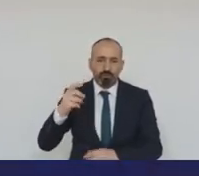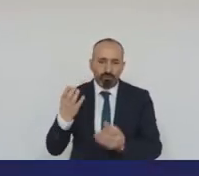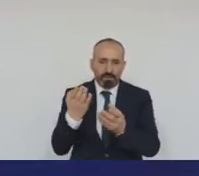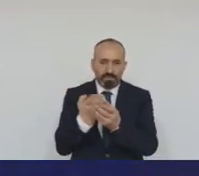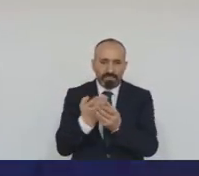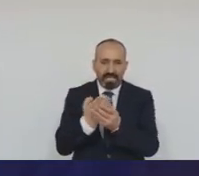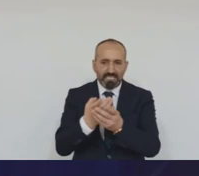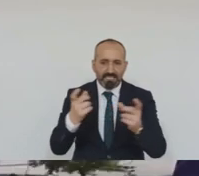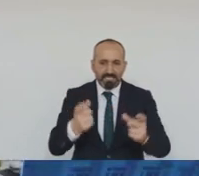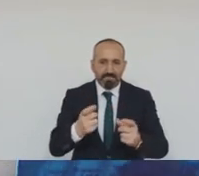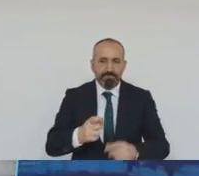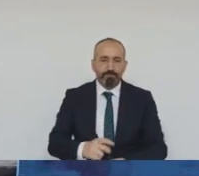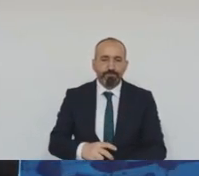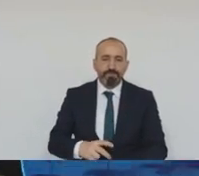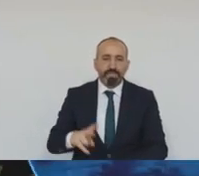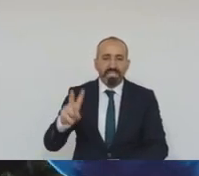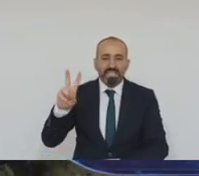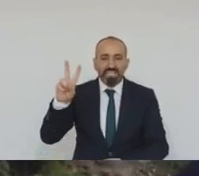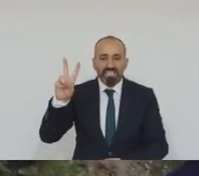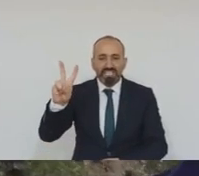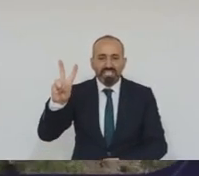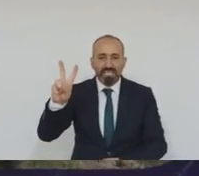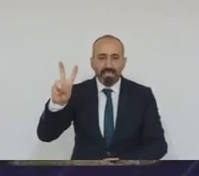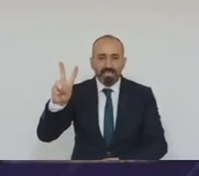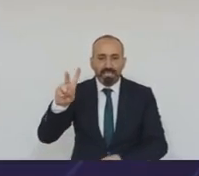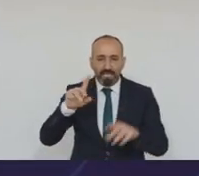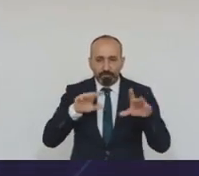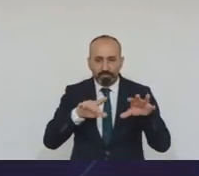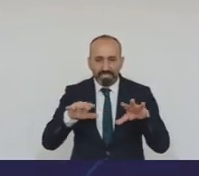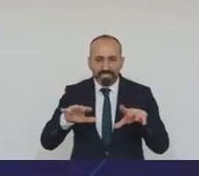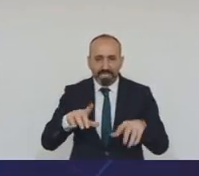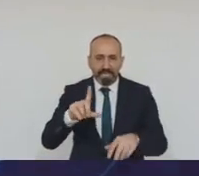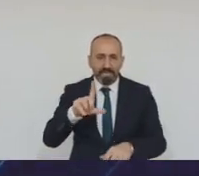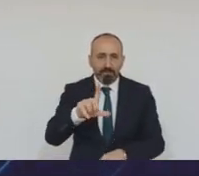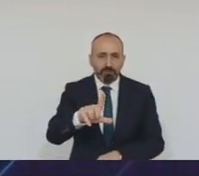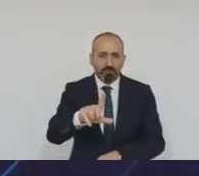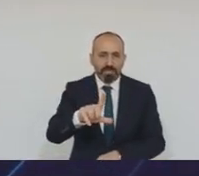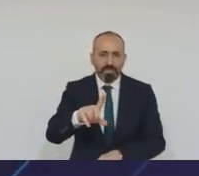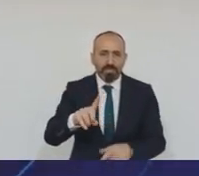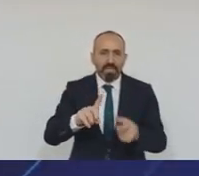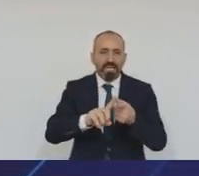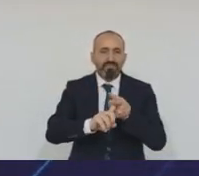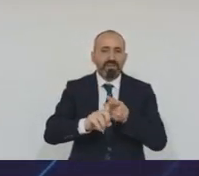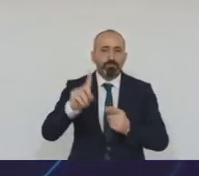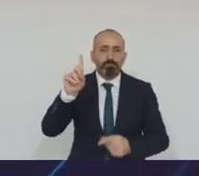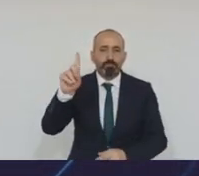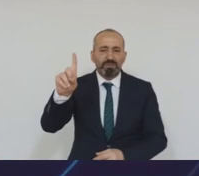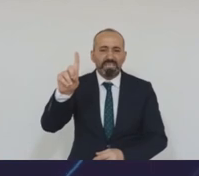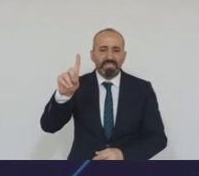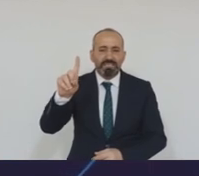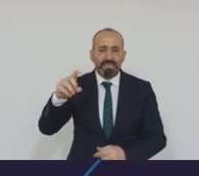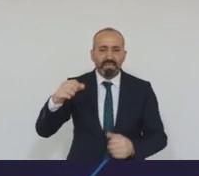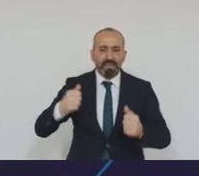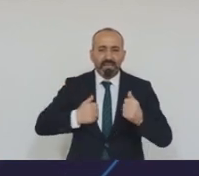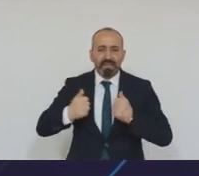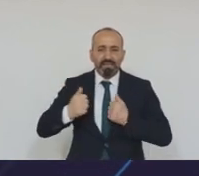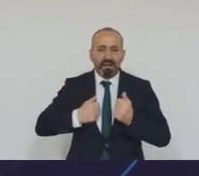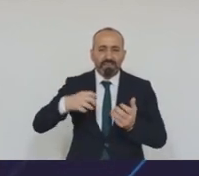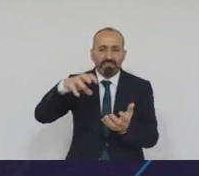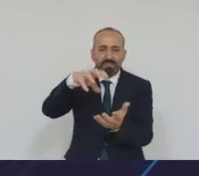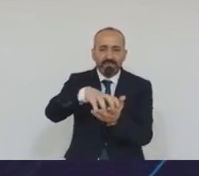39 derslik, 2 bilgisayar laboratuvarı ve 1 adet de